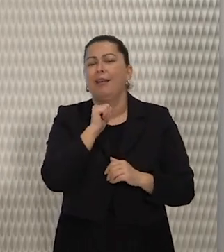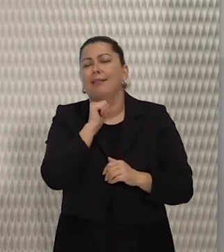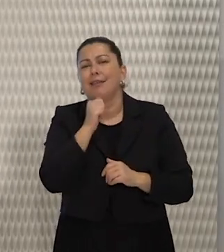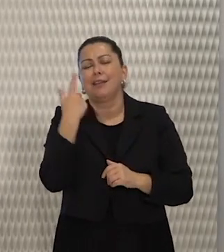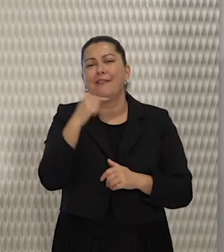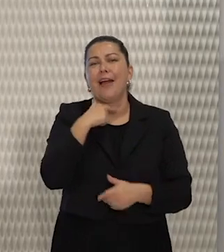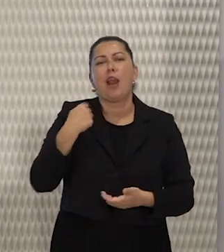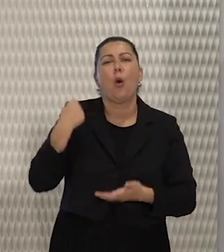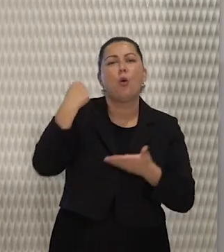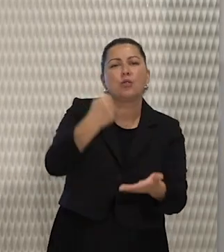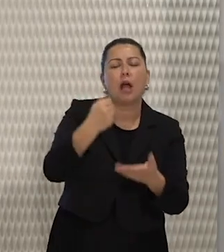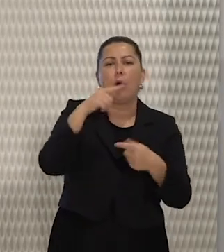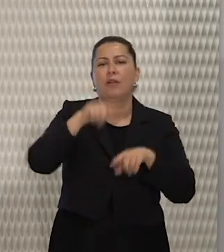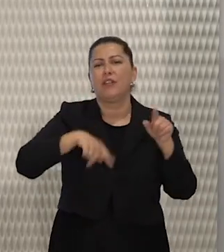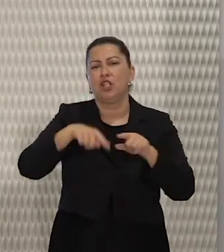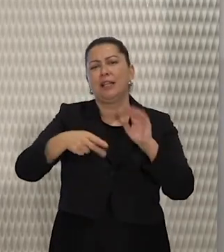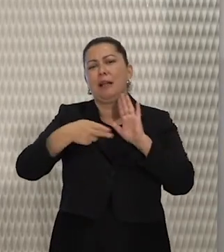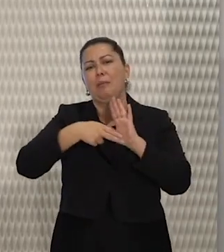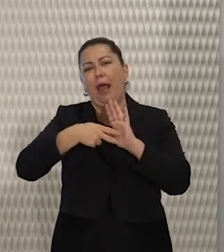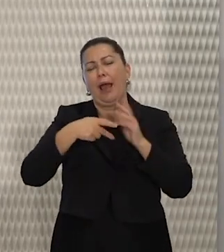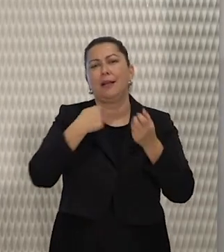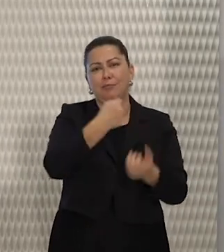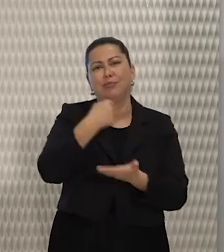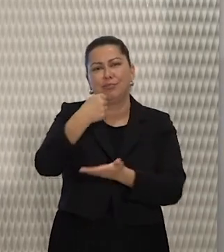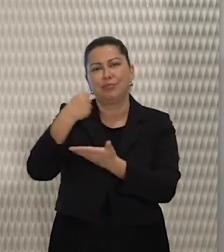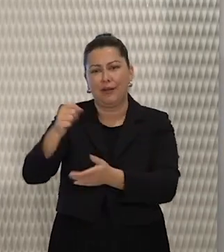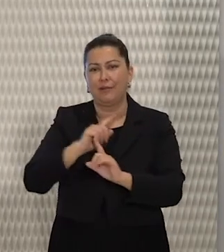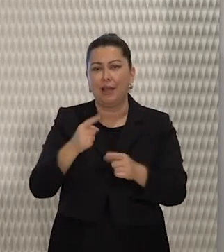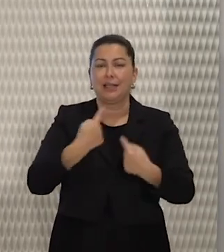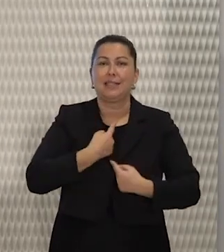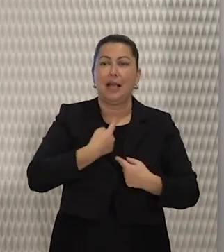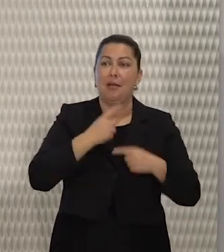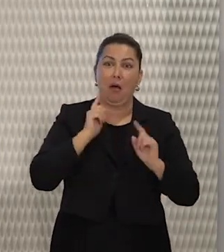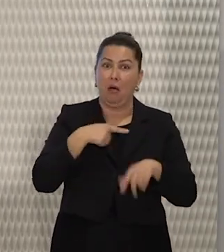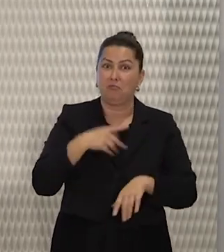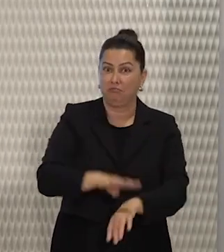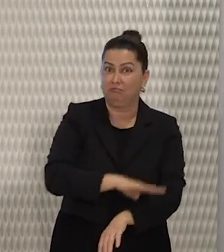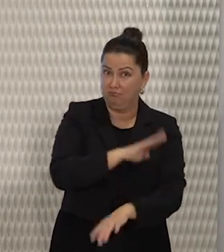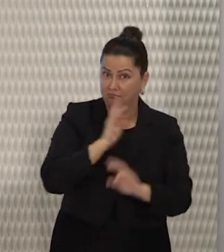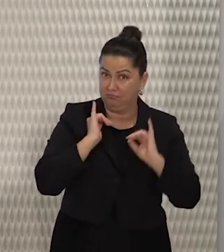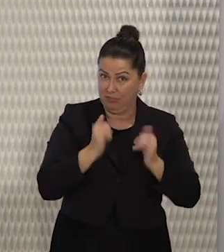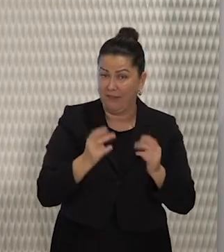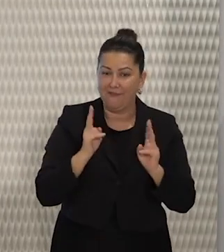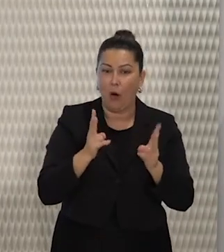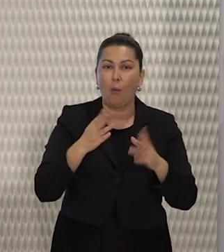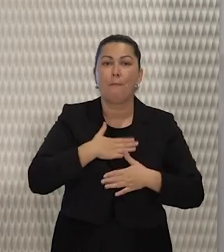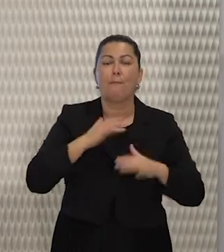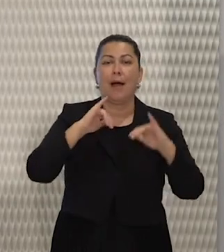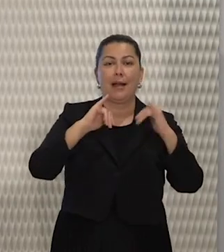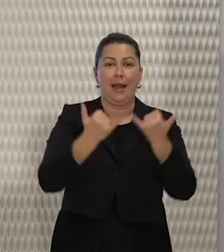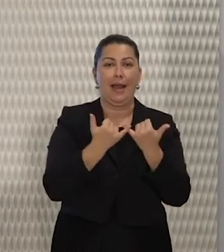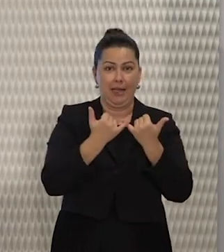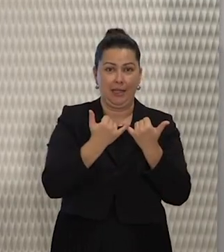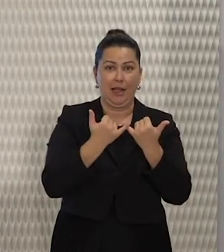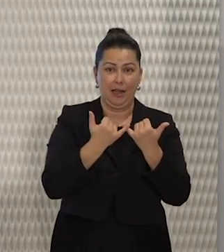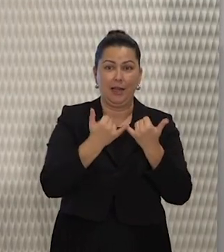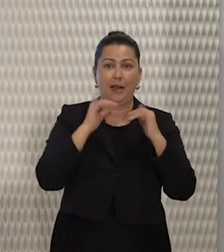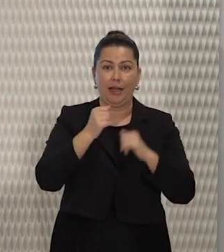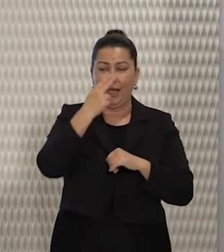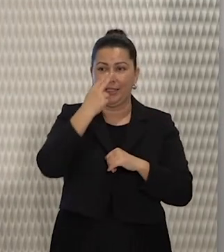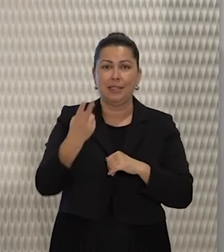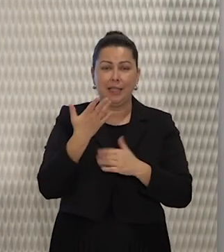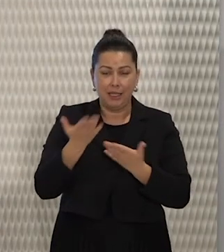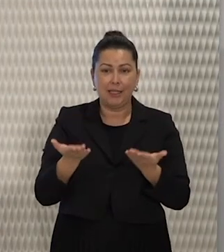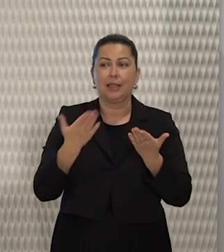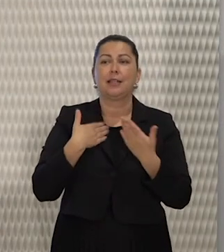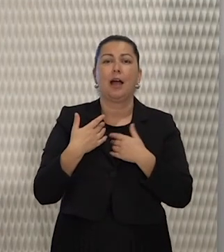oder mit Oscars und zahlreichen Preisen ausgezeichnet worden ist. Ich selbst bin berührt davon, weil meine Eltern, Sie sehen links und